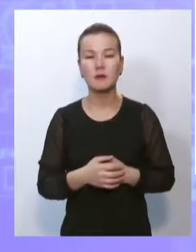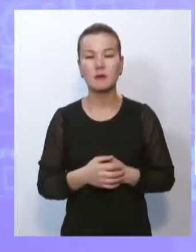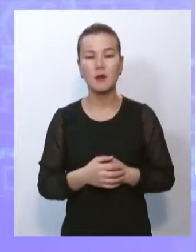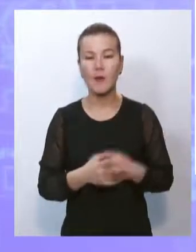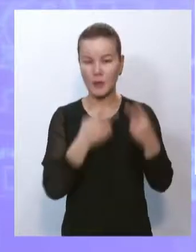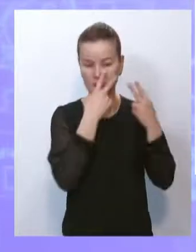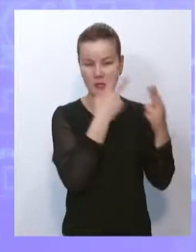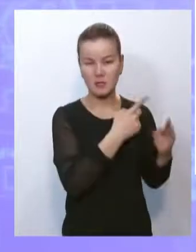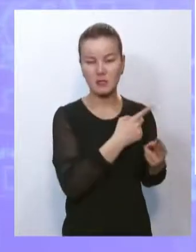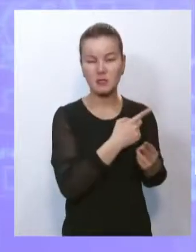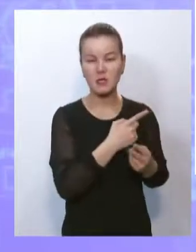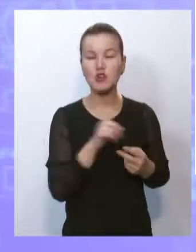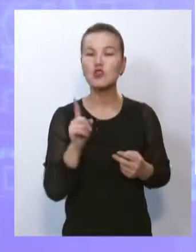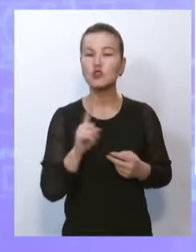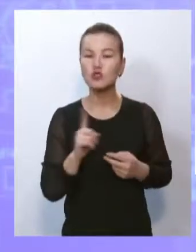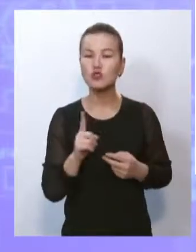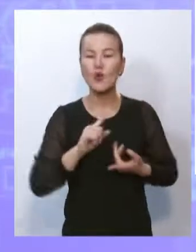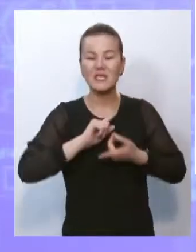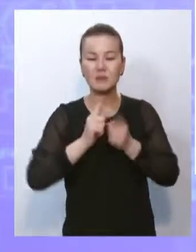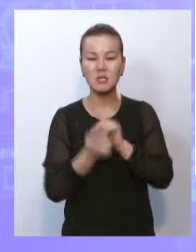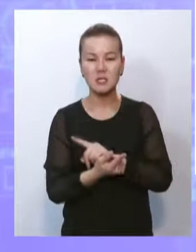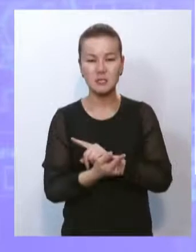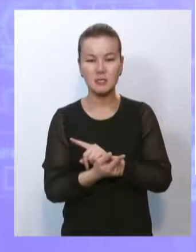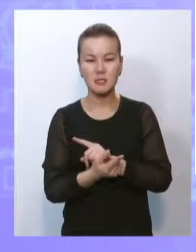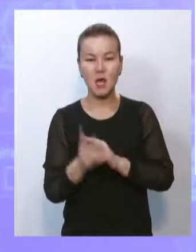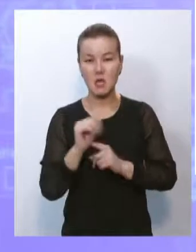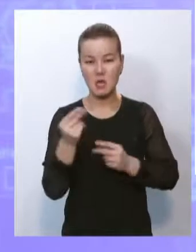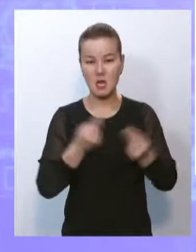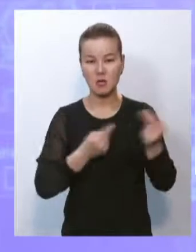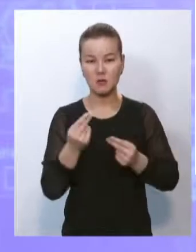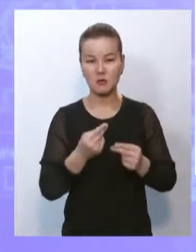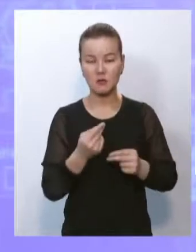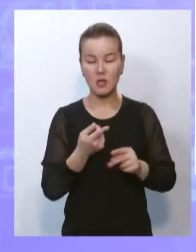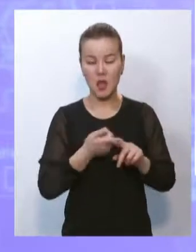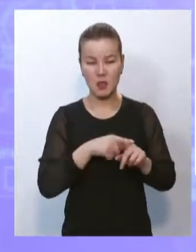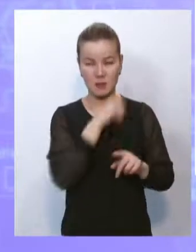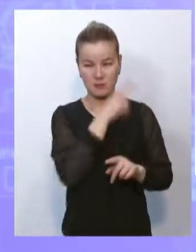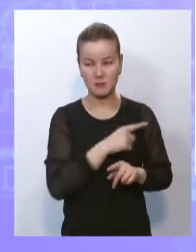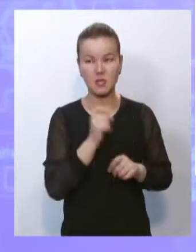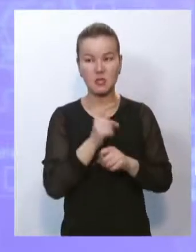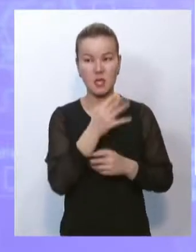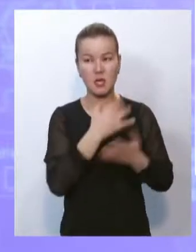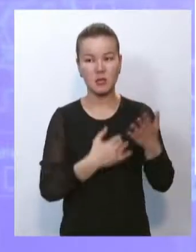посмотрите что изменилось на рисунке к этой задаче